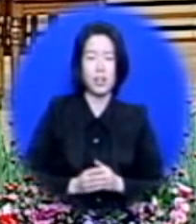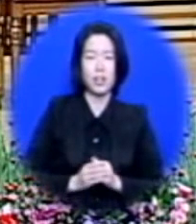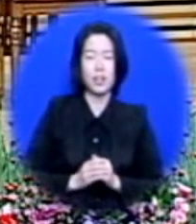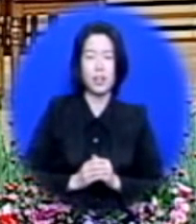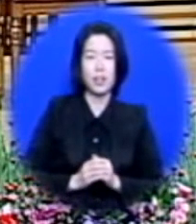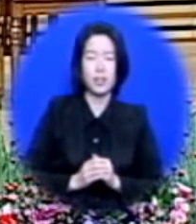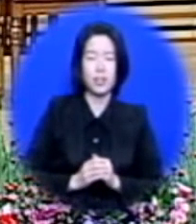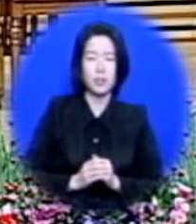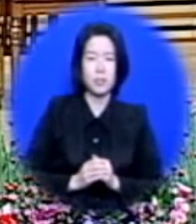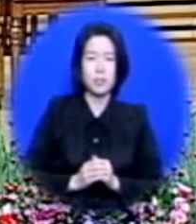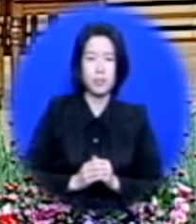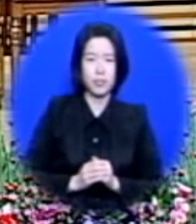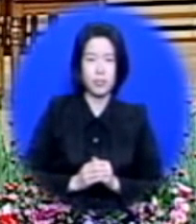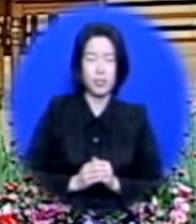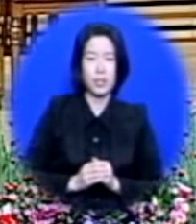ver